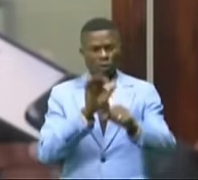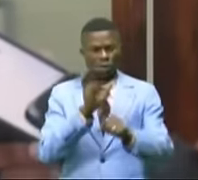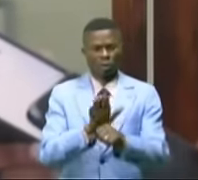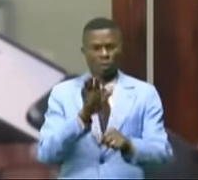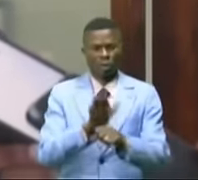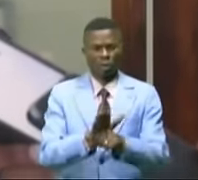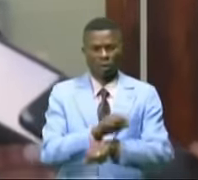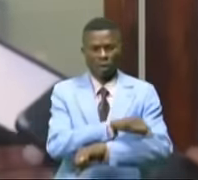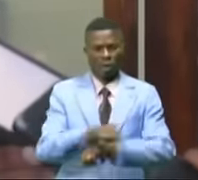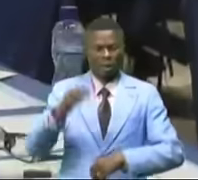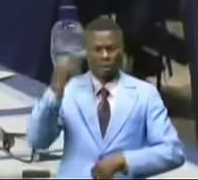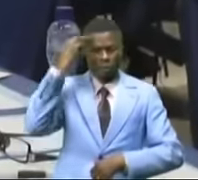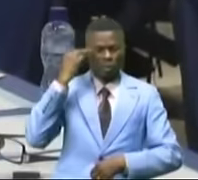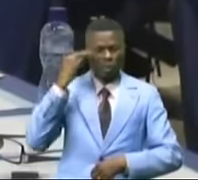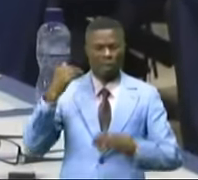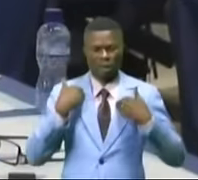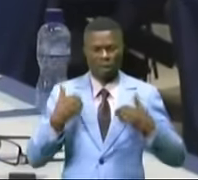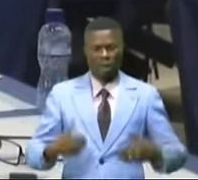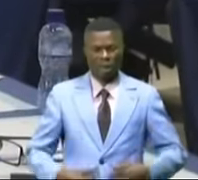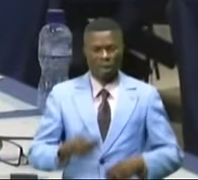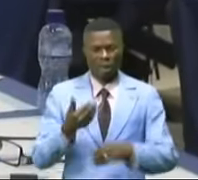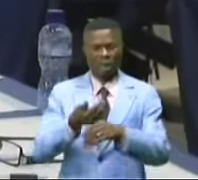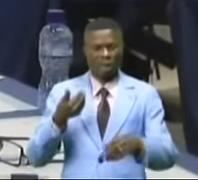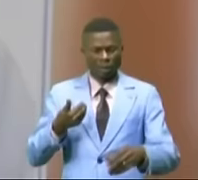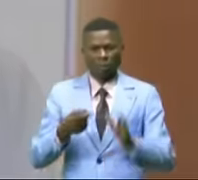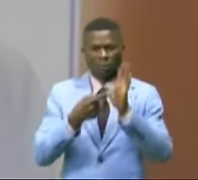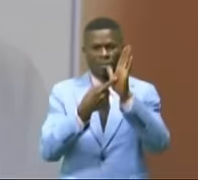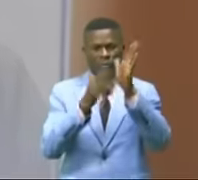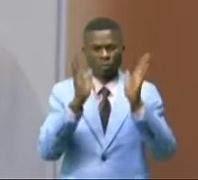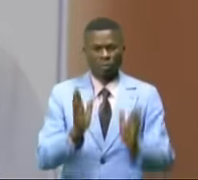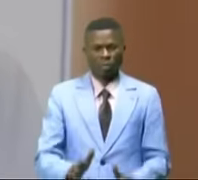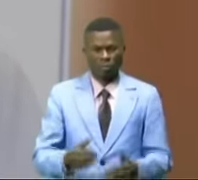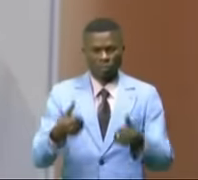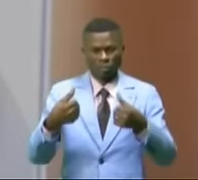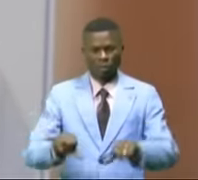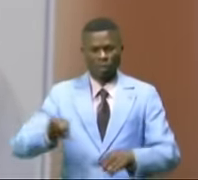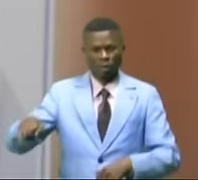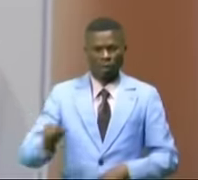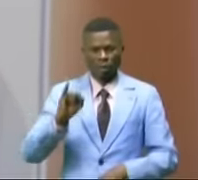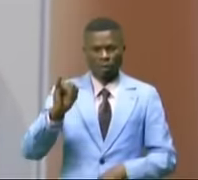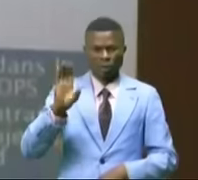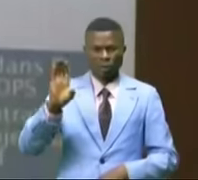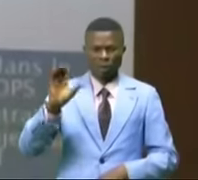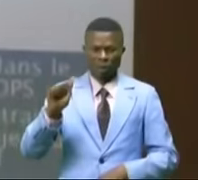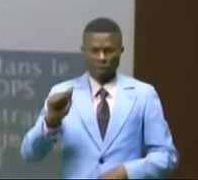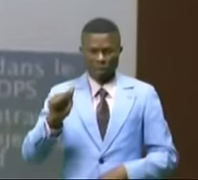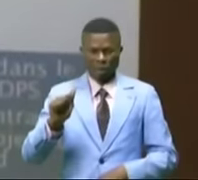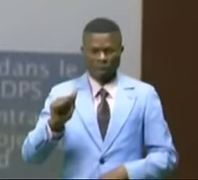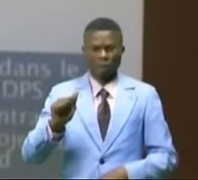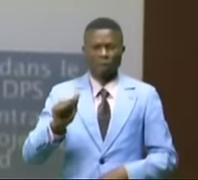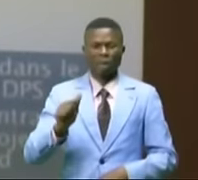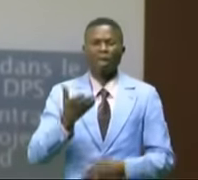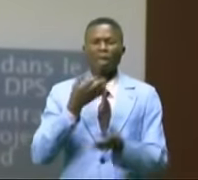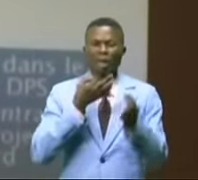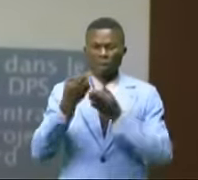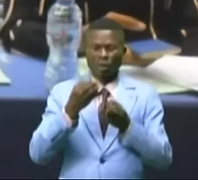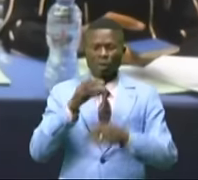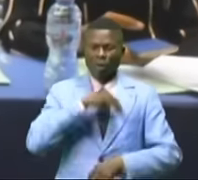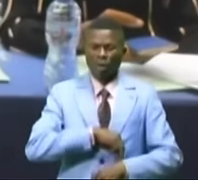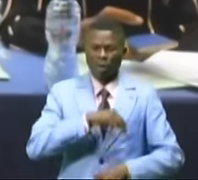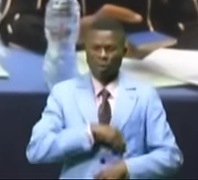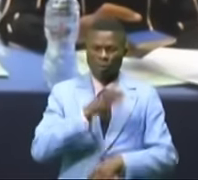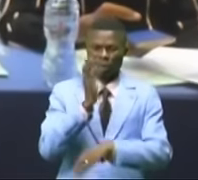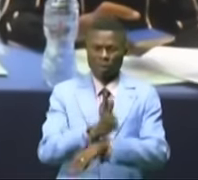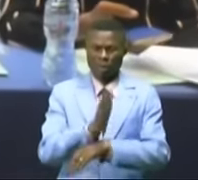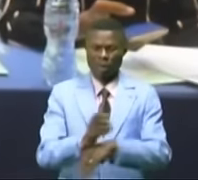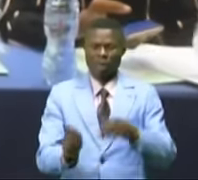davantage le ministère de la Santé. Mais bien avant, le représentant résident de l'AGIGA a souligné que la mission du